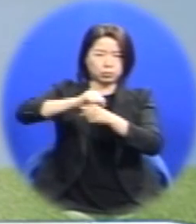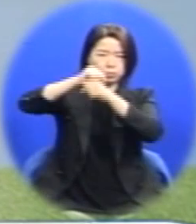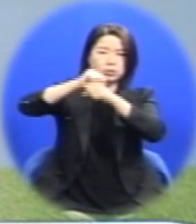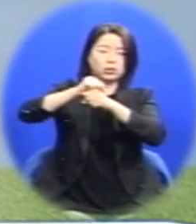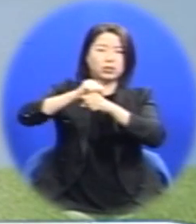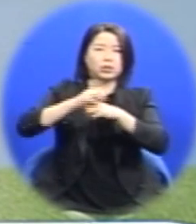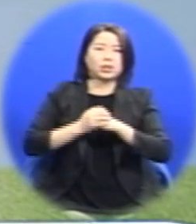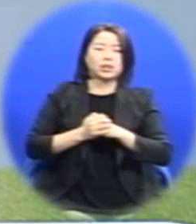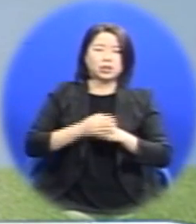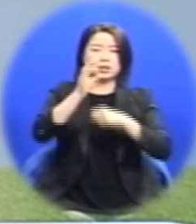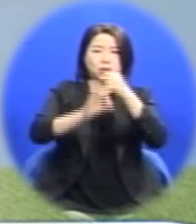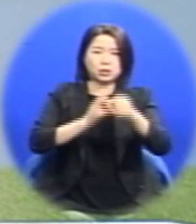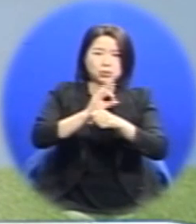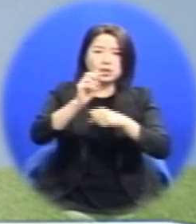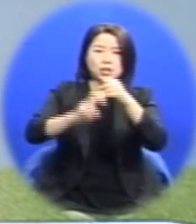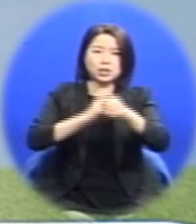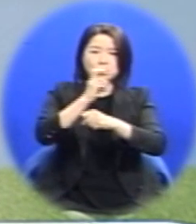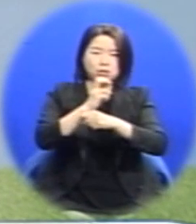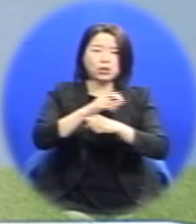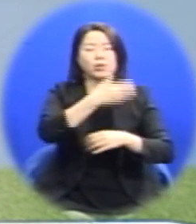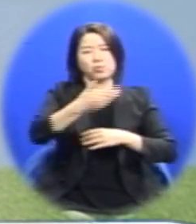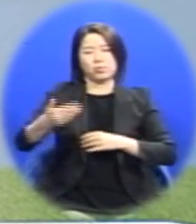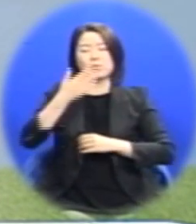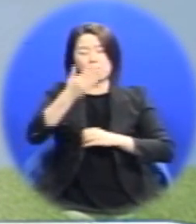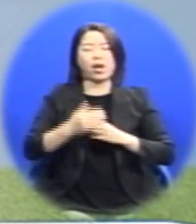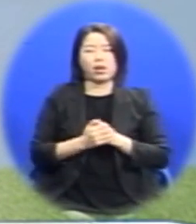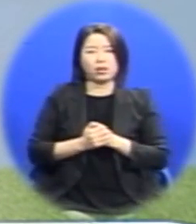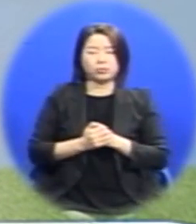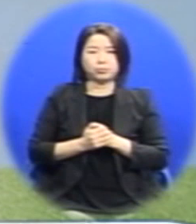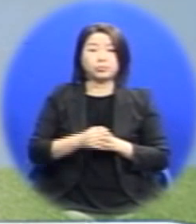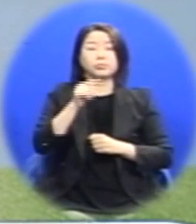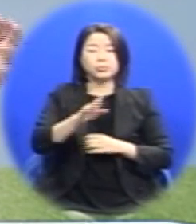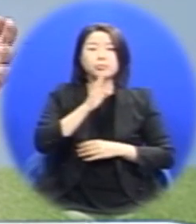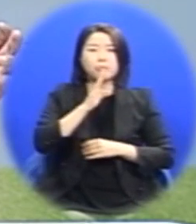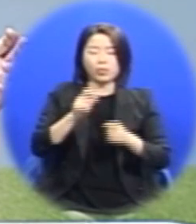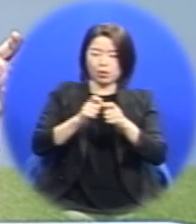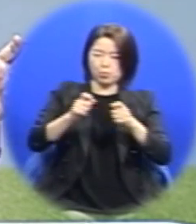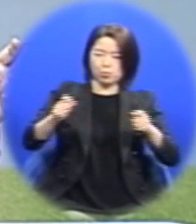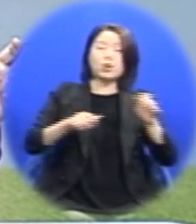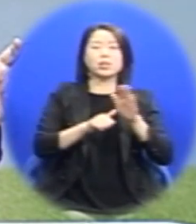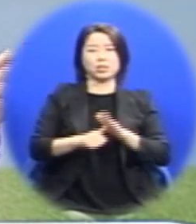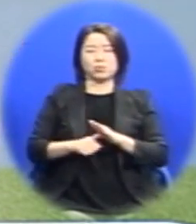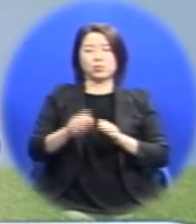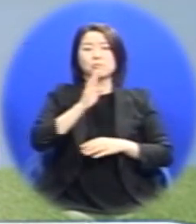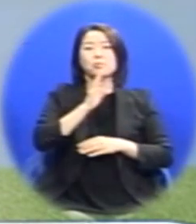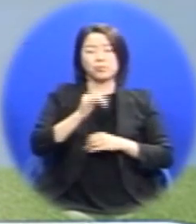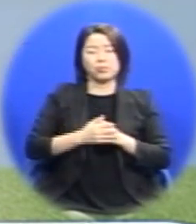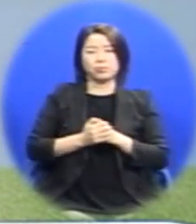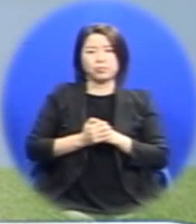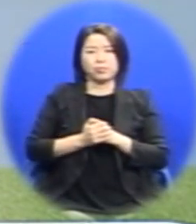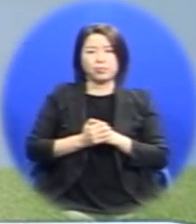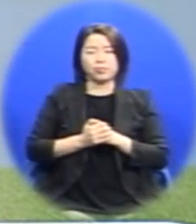하루가 되어서 10년이 지나고 20년이 지난 거예요. 그게 바로 오래 참은 거예요.